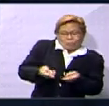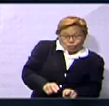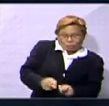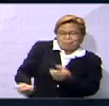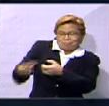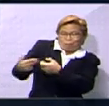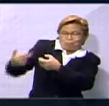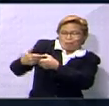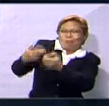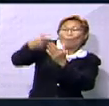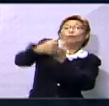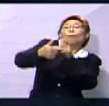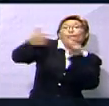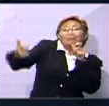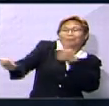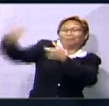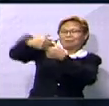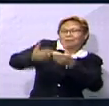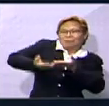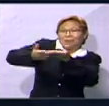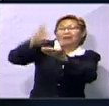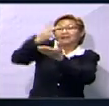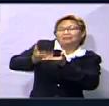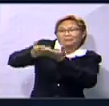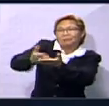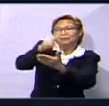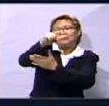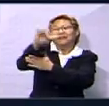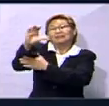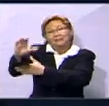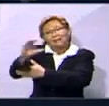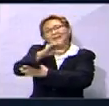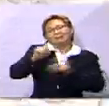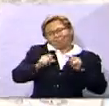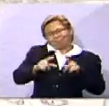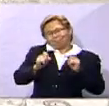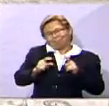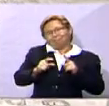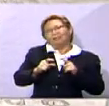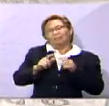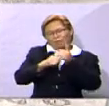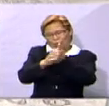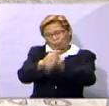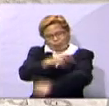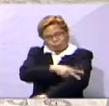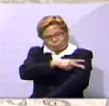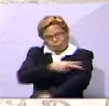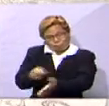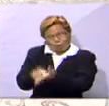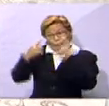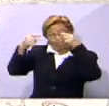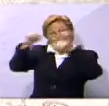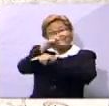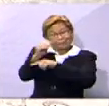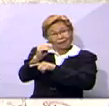menyertai projek mega yang ditawarkan oleh kerajaan, GLC dan swasta berdasarkan merit, rekod cemerlang